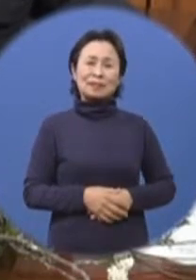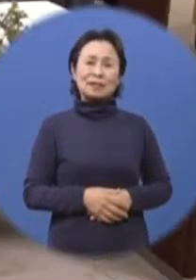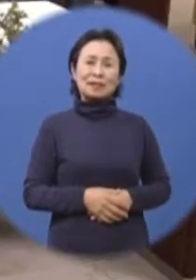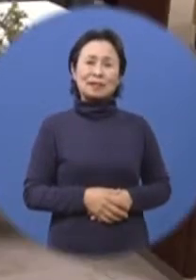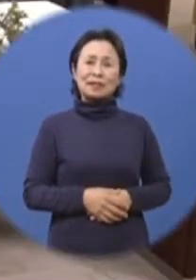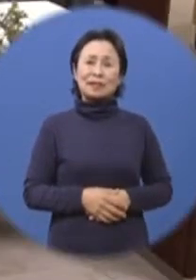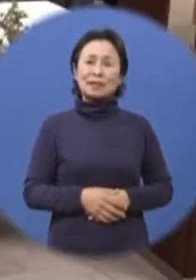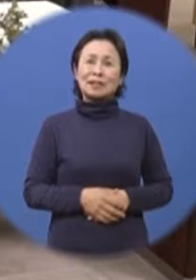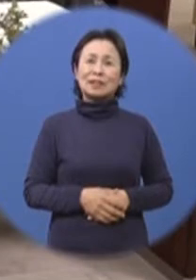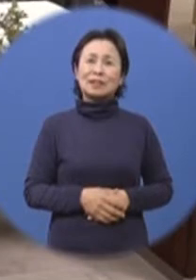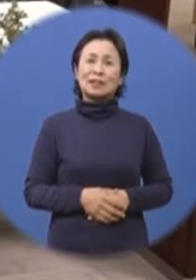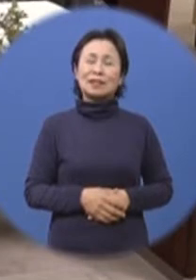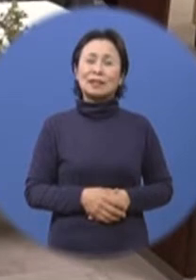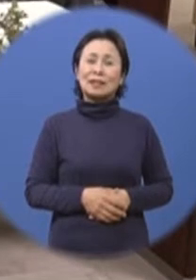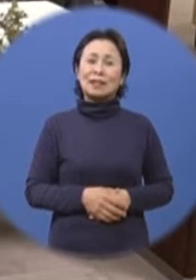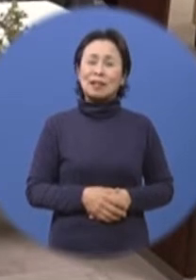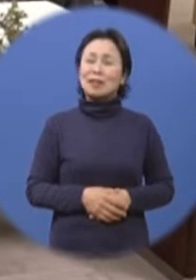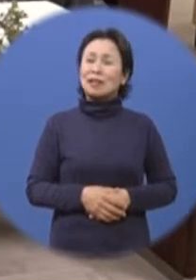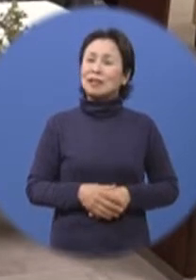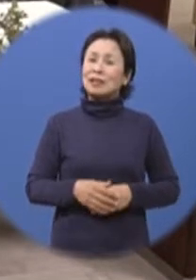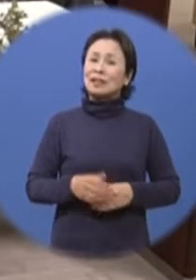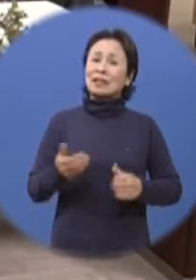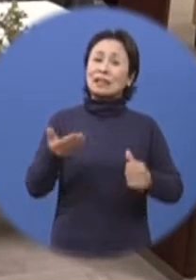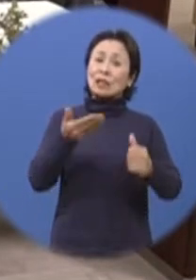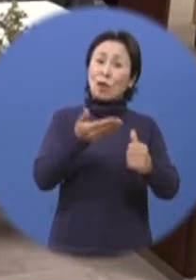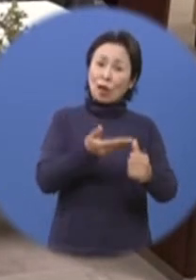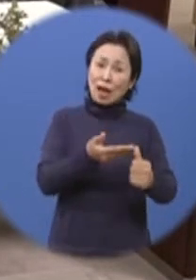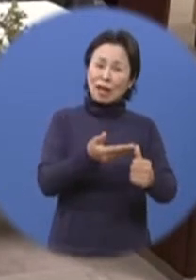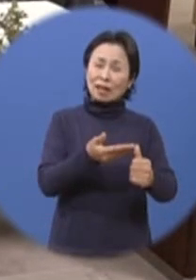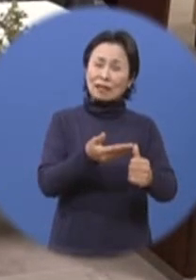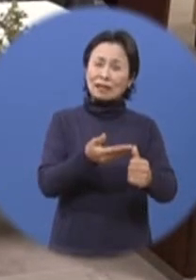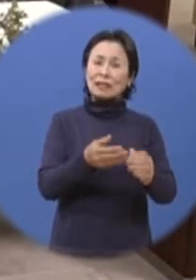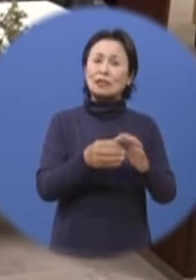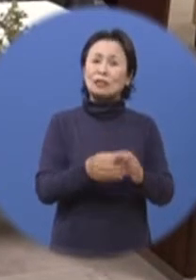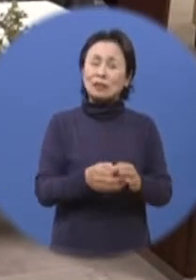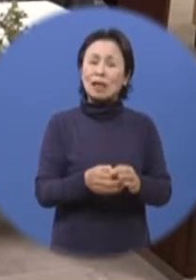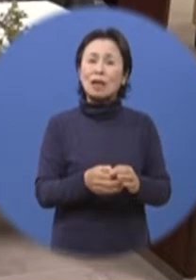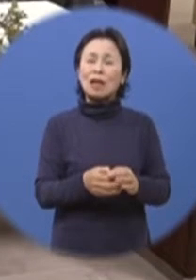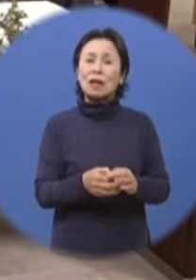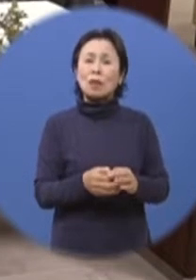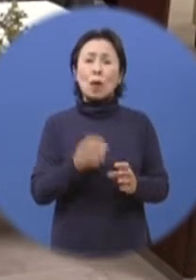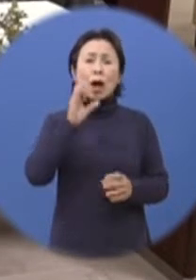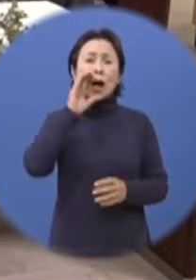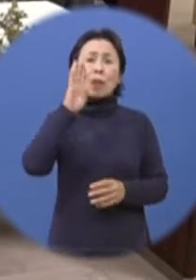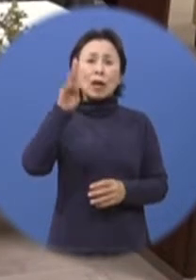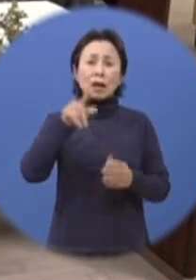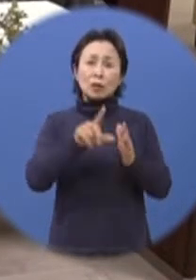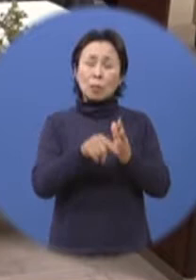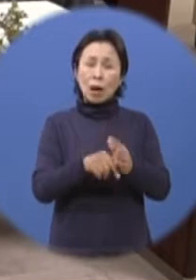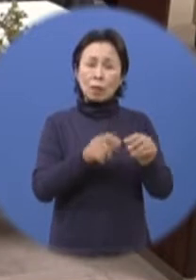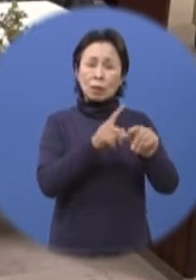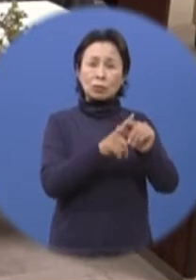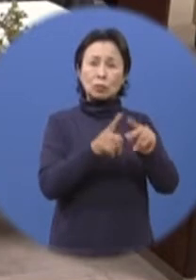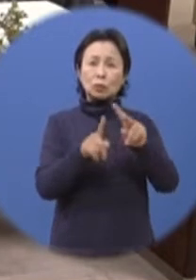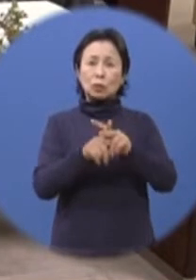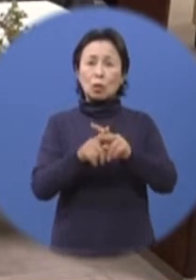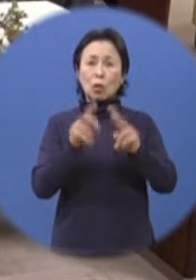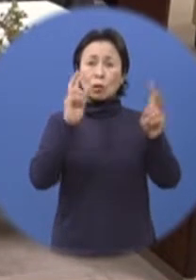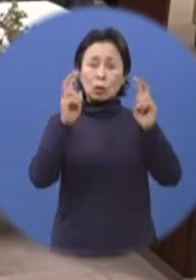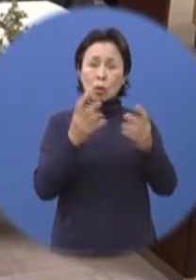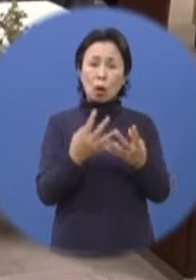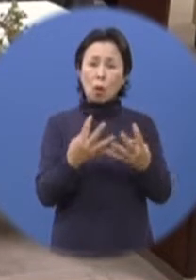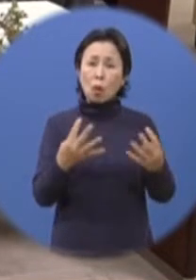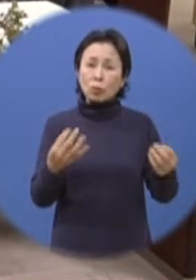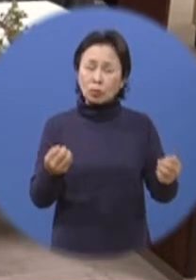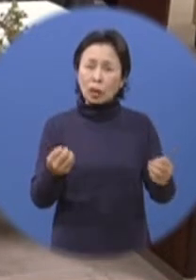知事この小径なんですけれども和歌山県の場合は中小企業が多く政府も負傷系に悩んでいらっしゃる方が多い